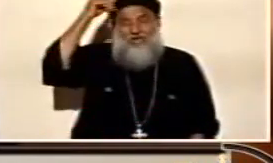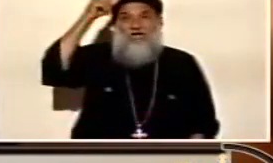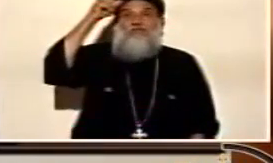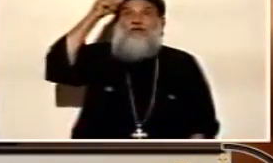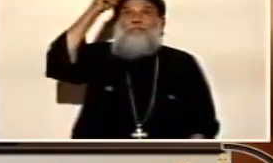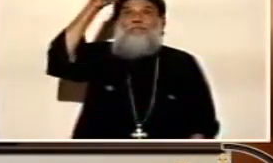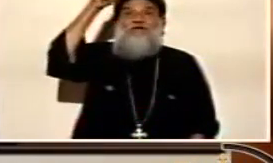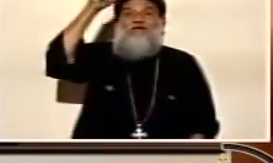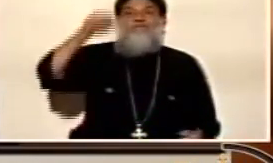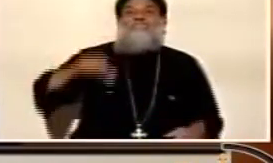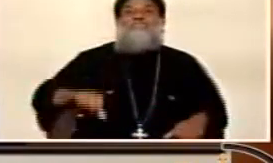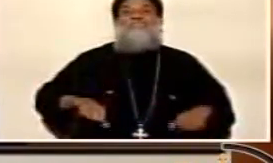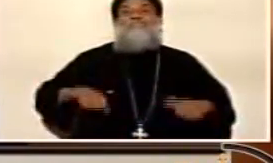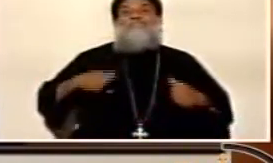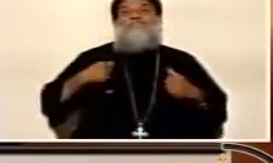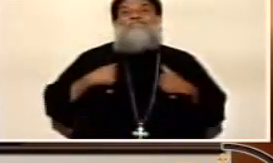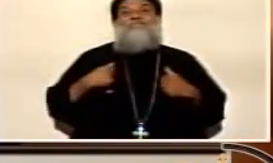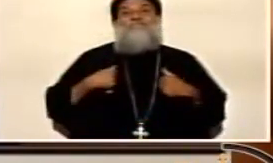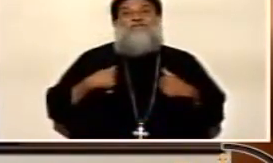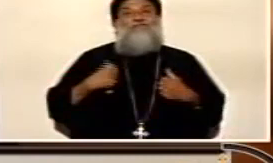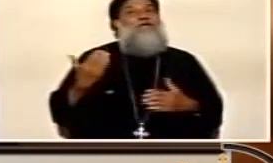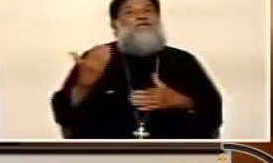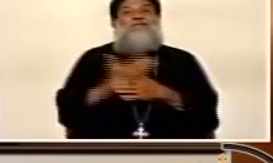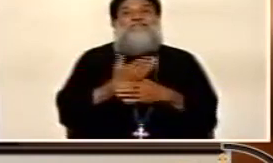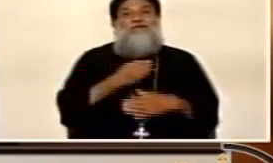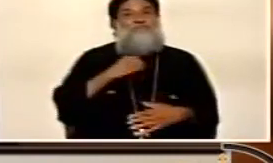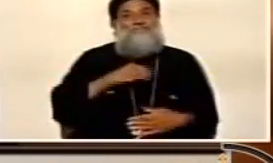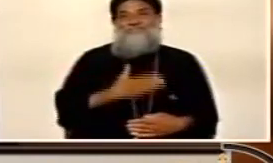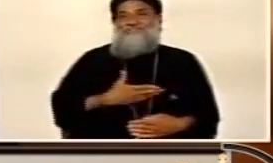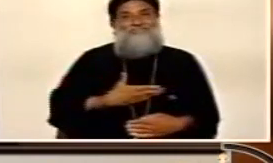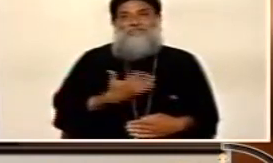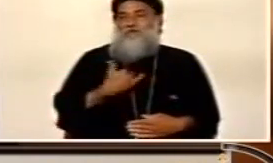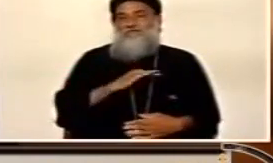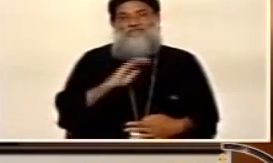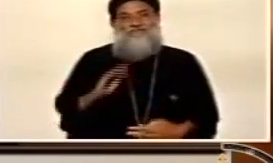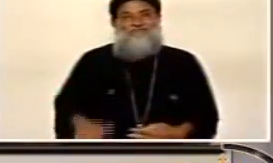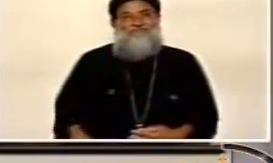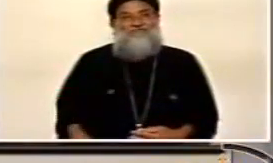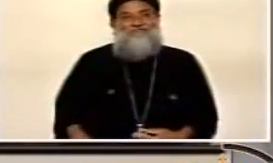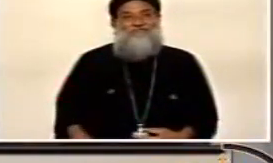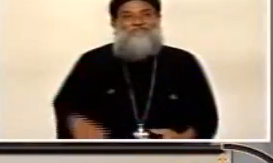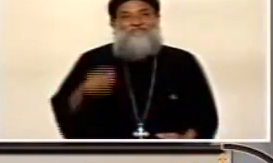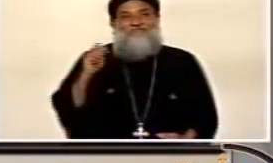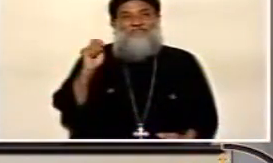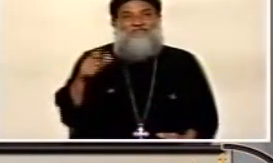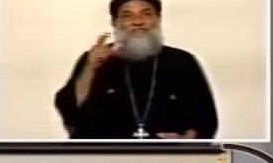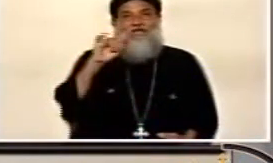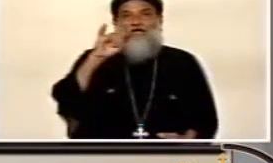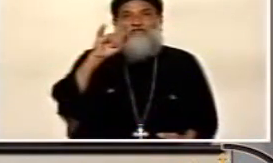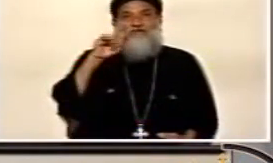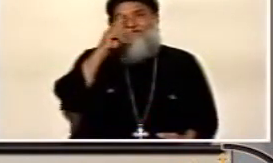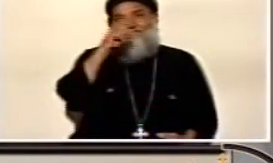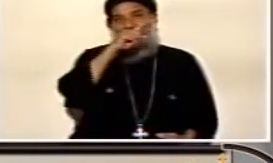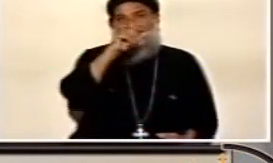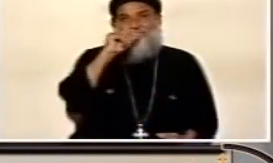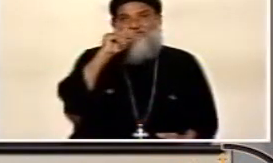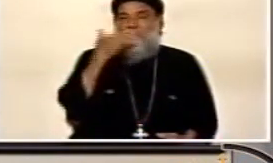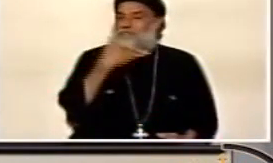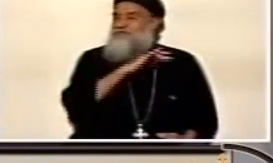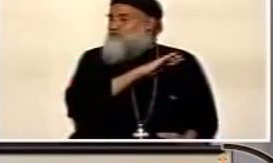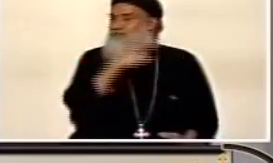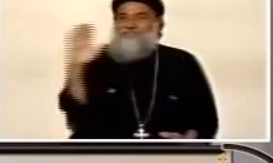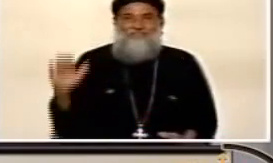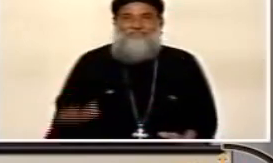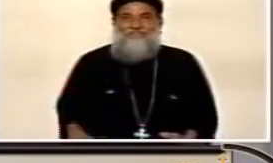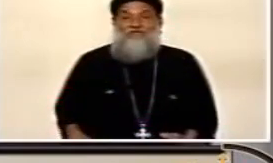في حياتنا عشان كده لا نحتاج. عشان كده سيدنا بندي العشور مهما كان دخلنا قليل. بالظبط،